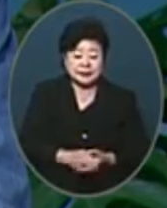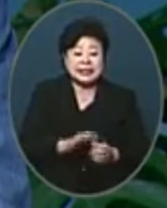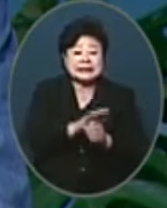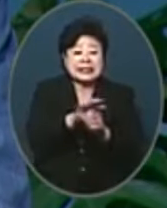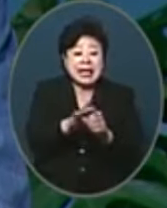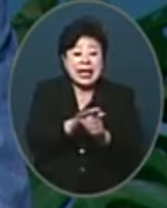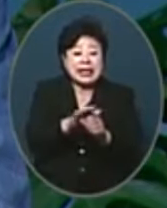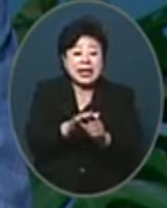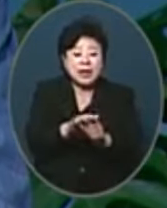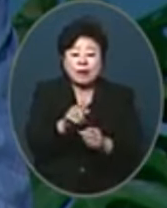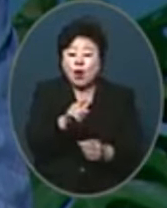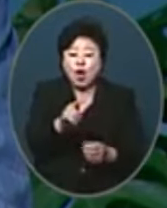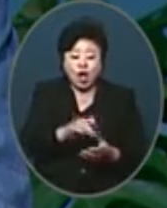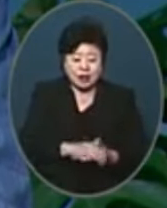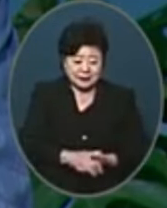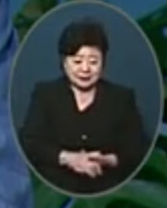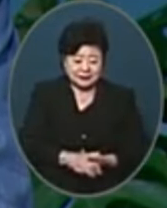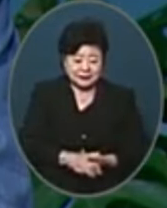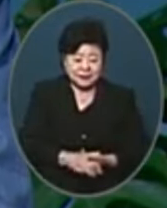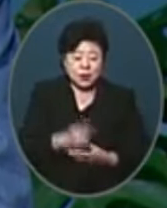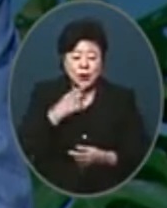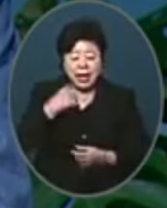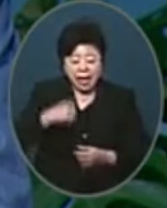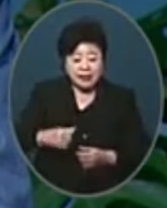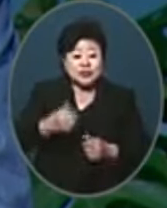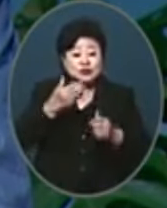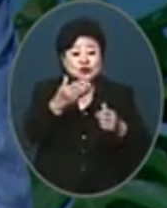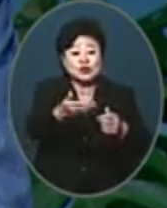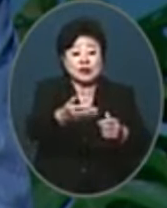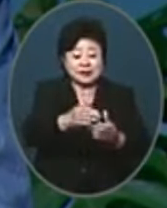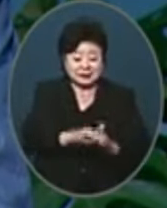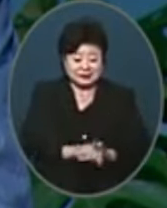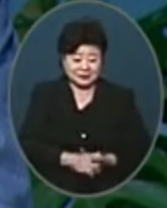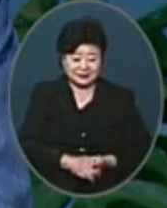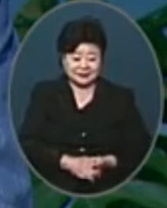사랑은 무엇이냐? 독생자를 주는 것입니다.